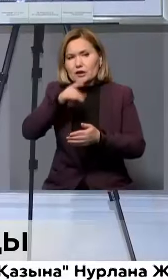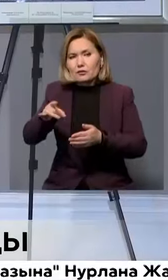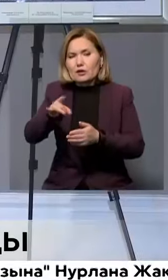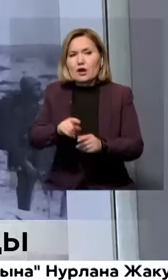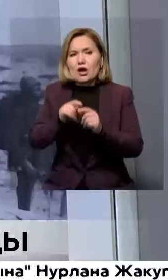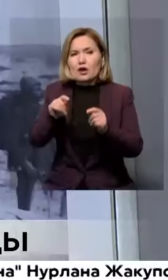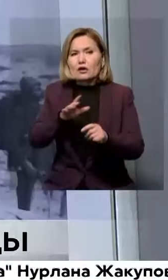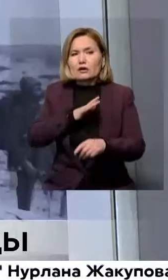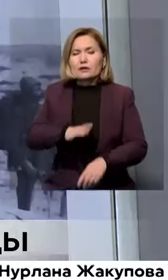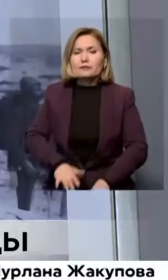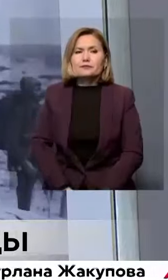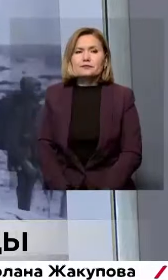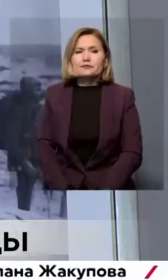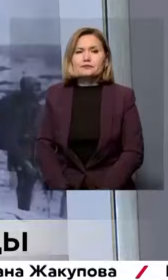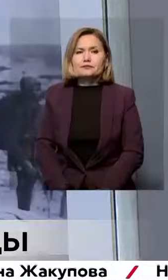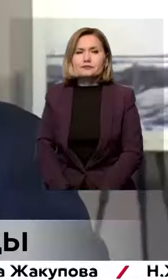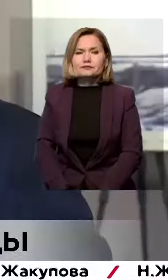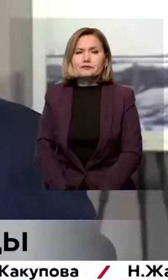құрылды.